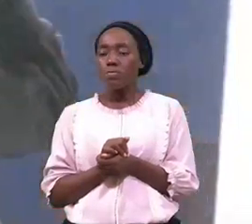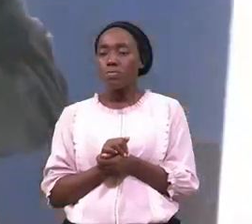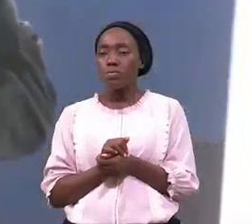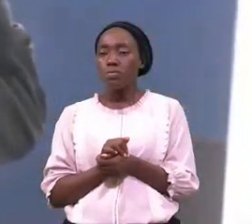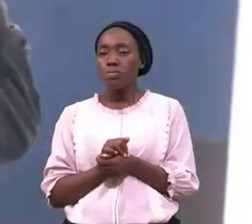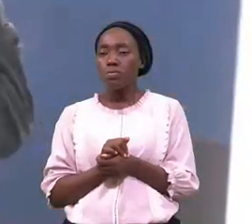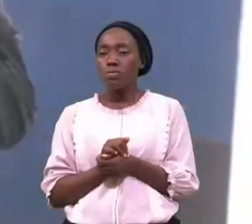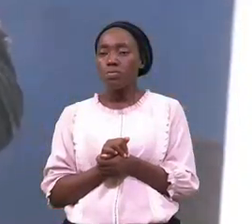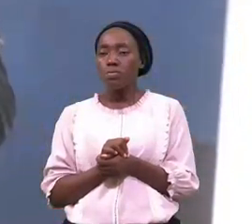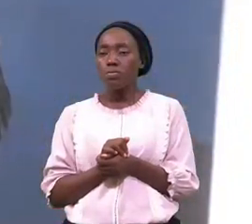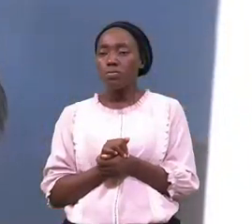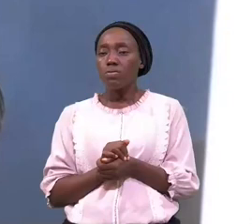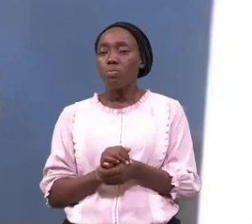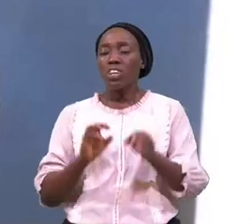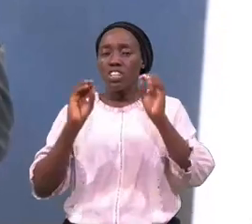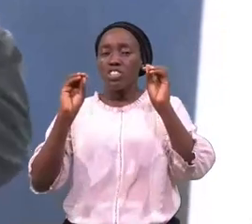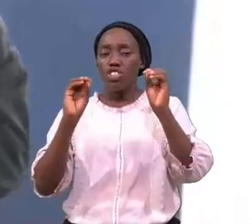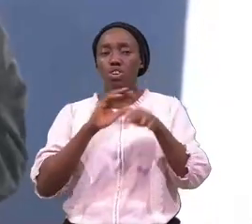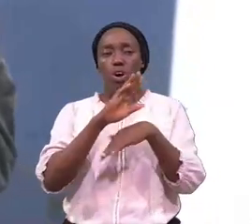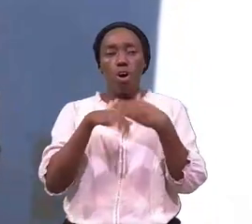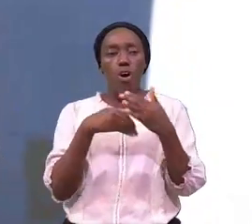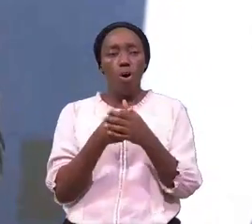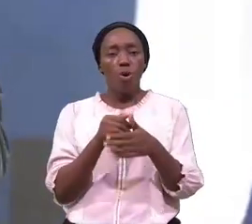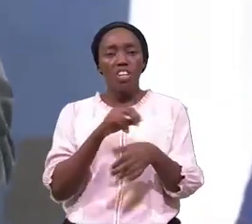Dieu, vous devez prêcher la nouvelle naissance.